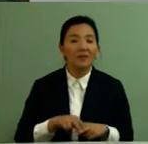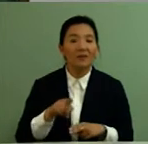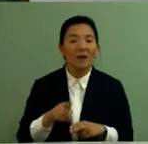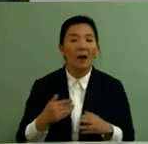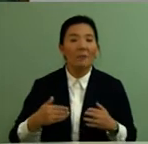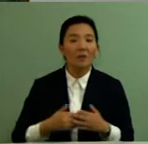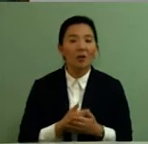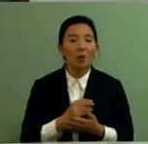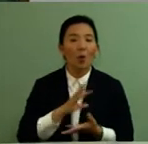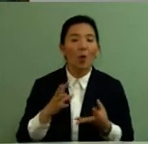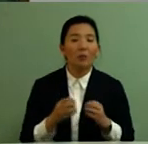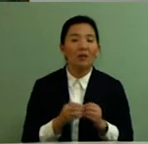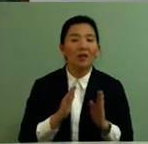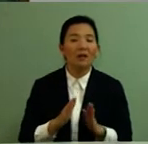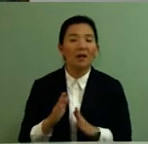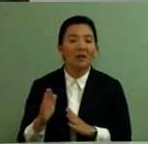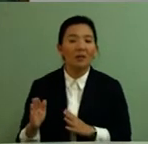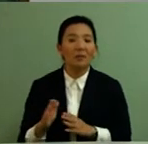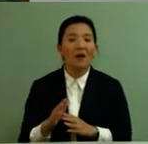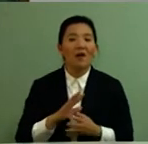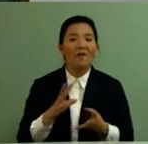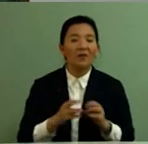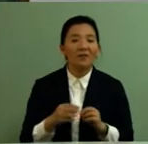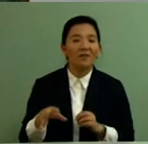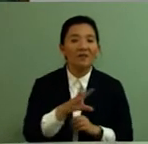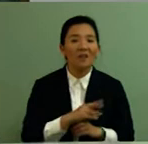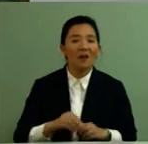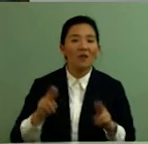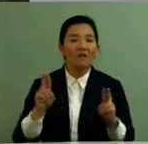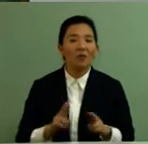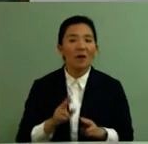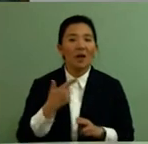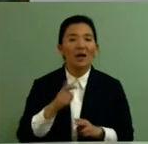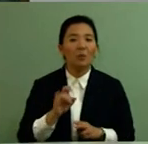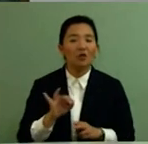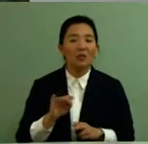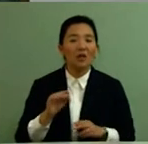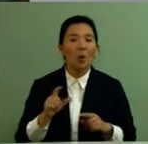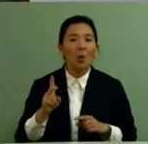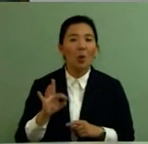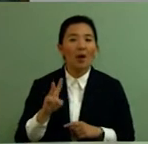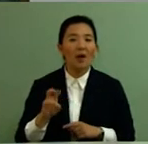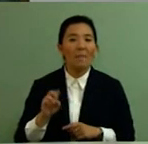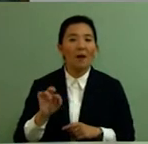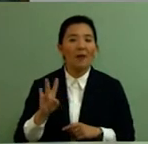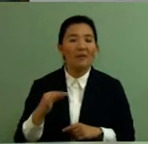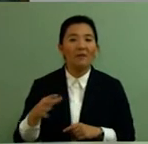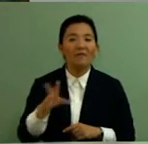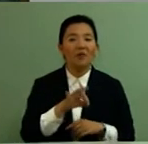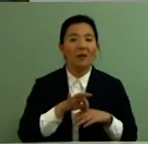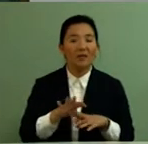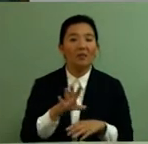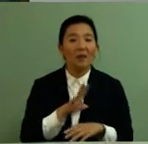опять-таки общий алгоритм, вывод всех формул гармонических колебаний. Вы это все проходили.